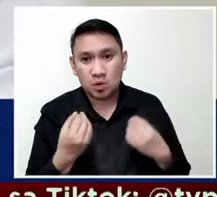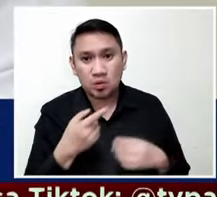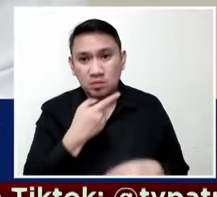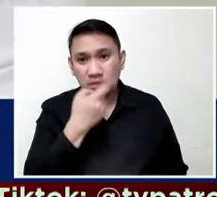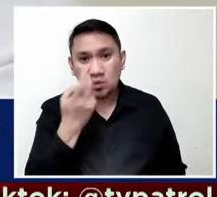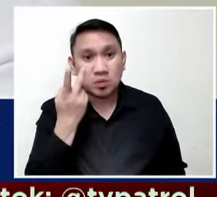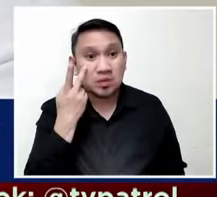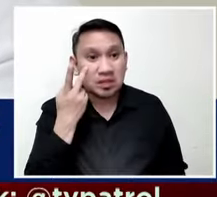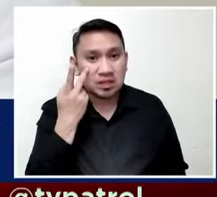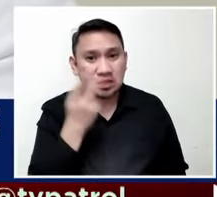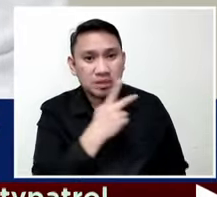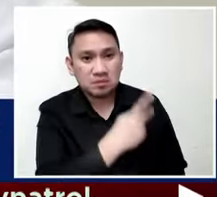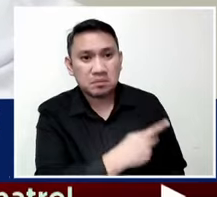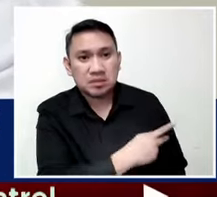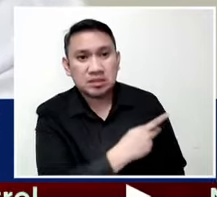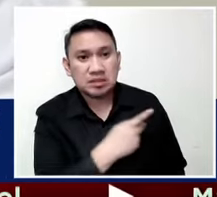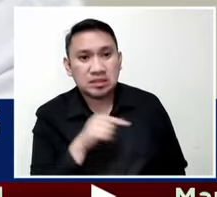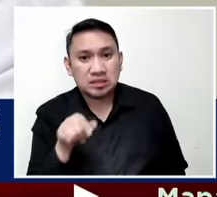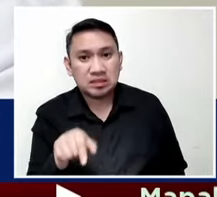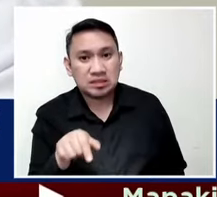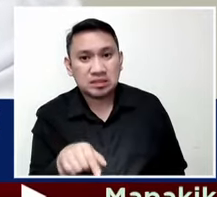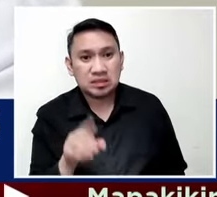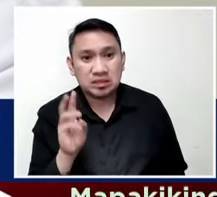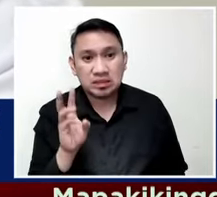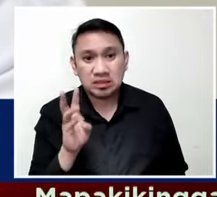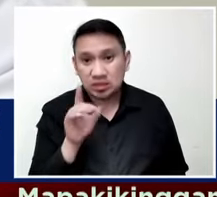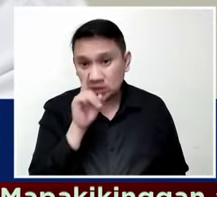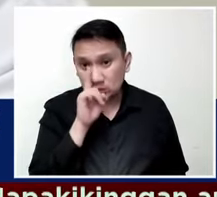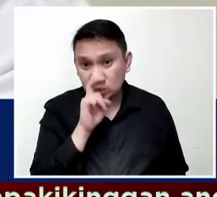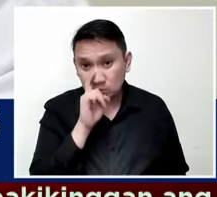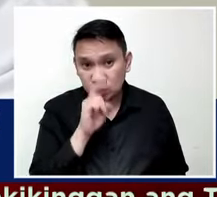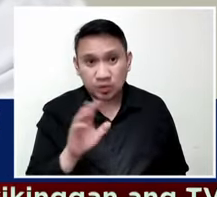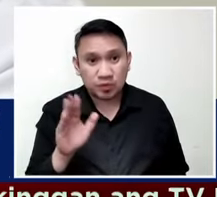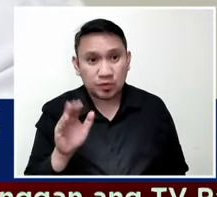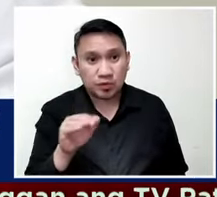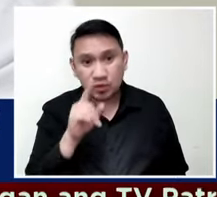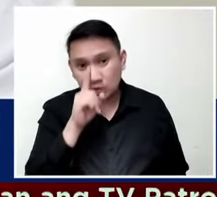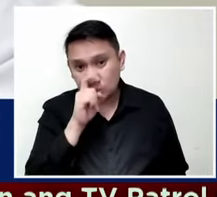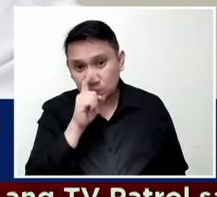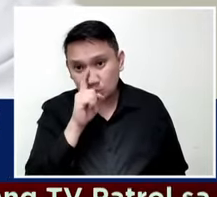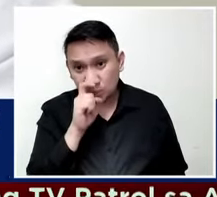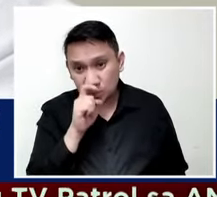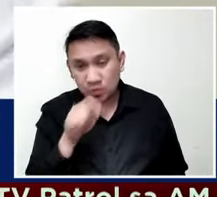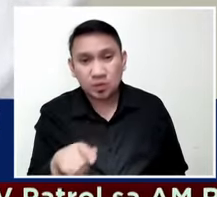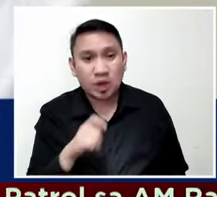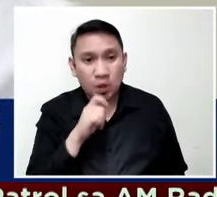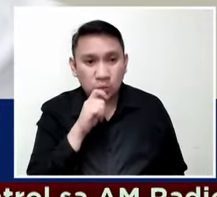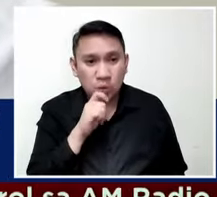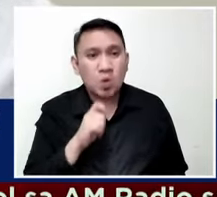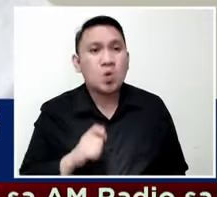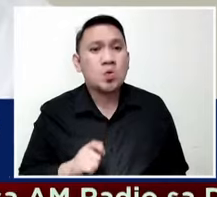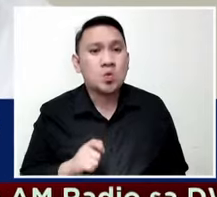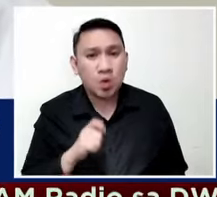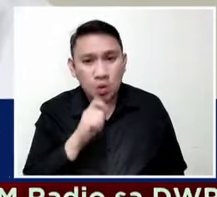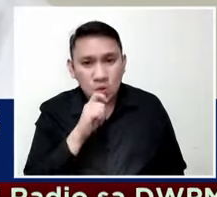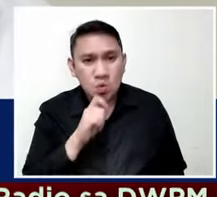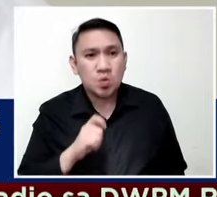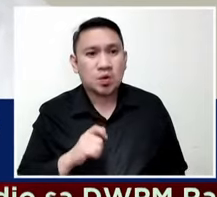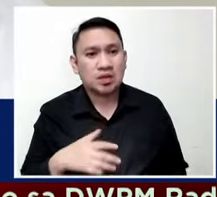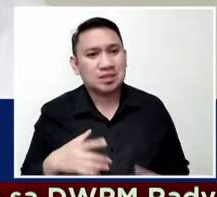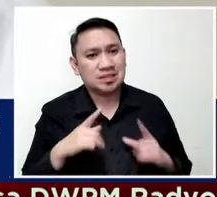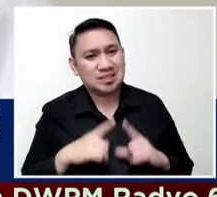yung mga pasyenteng yan. 16 years old, 15 years old, nag-vape, wasak na yung lungs